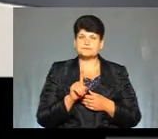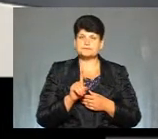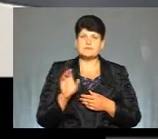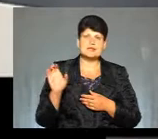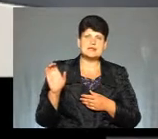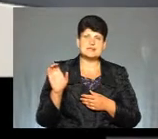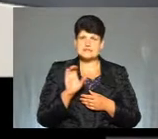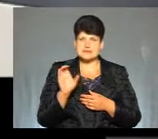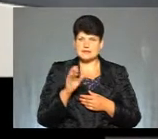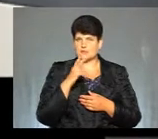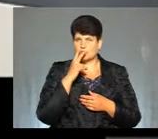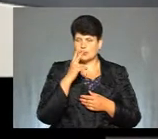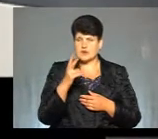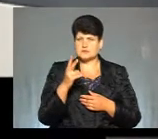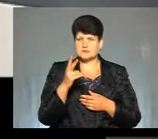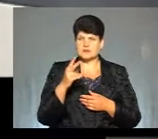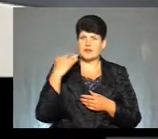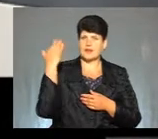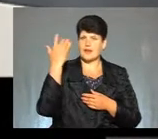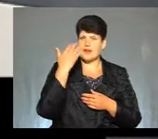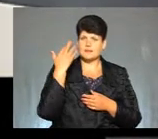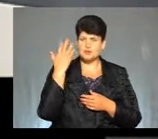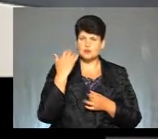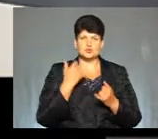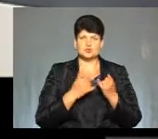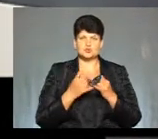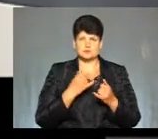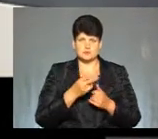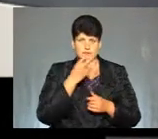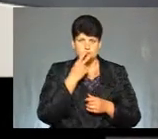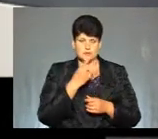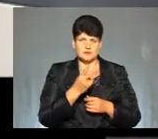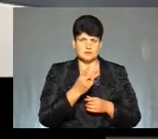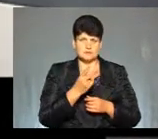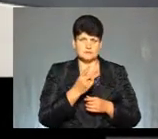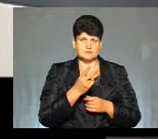синій символізує, блакитний символізує небо, жовтий символізує